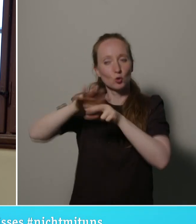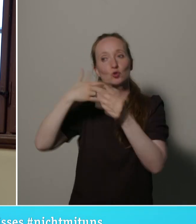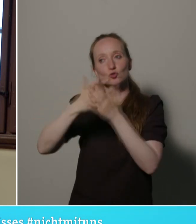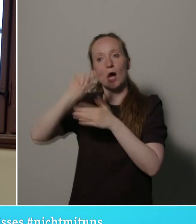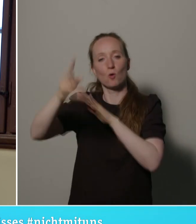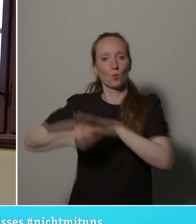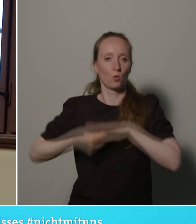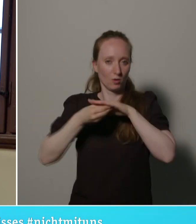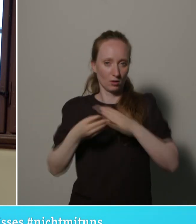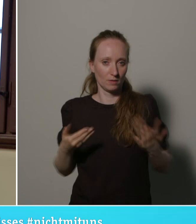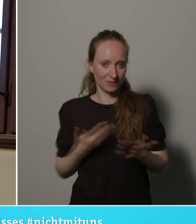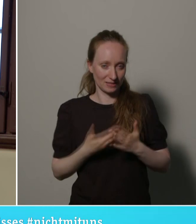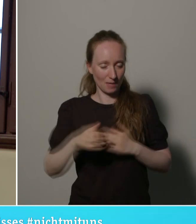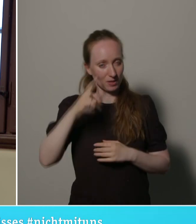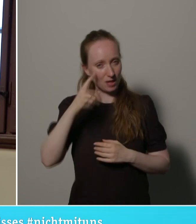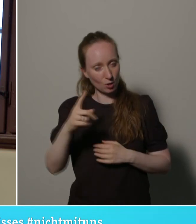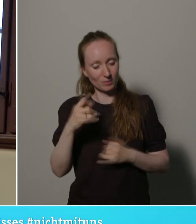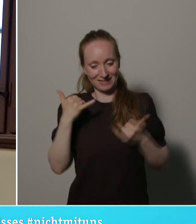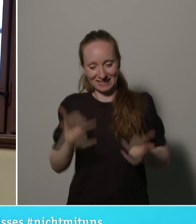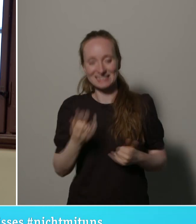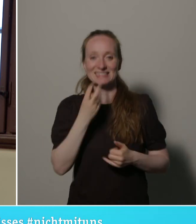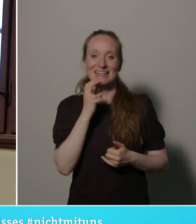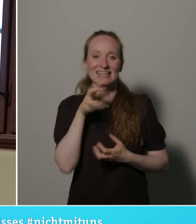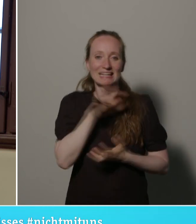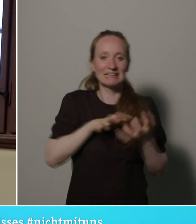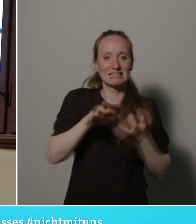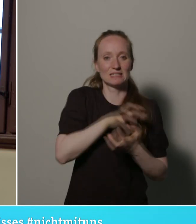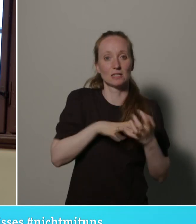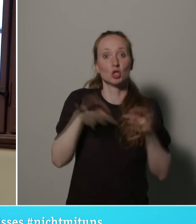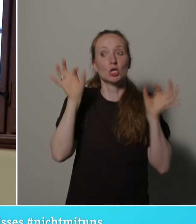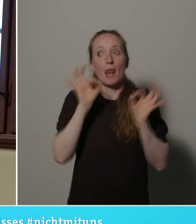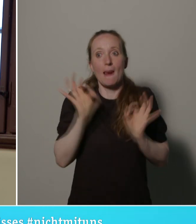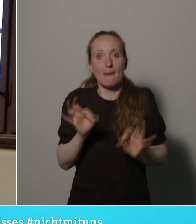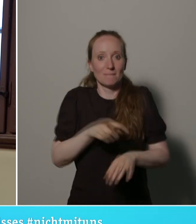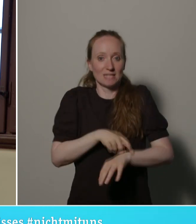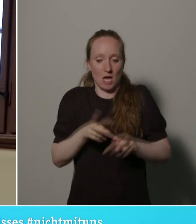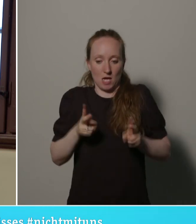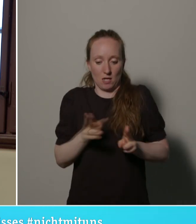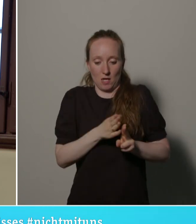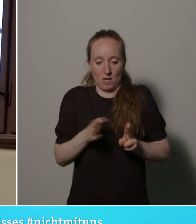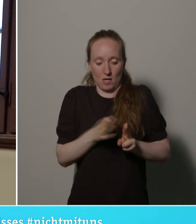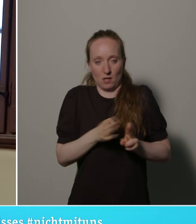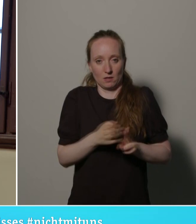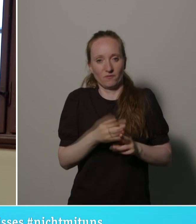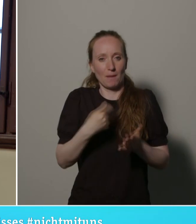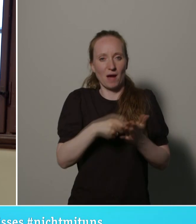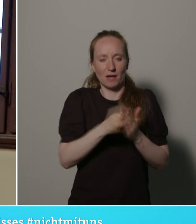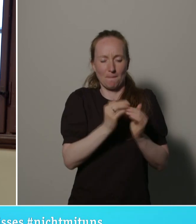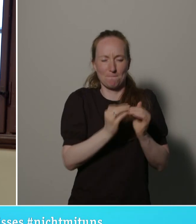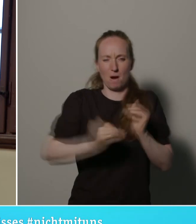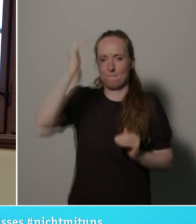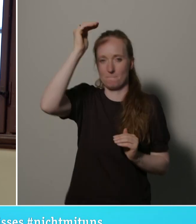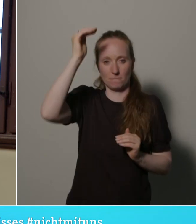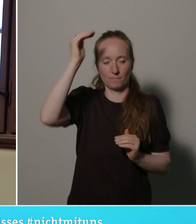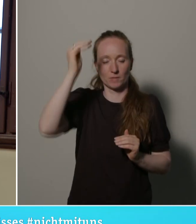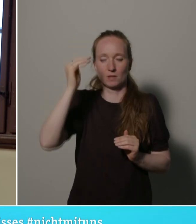denke wohl, dass wir durch die Akutphase dieser Energiekrise mit wirklich explodierenden Preisen doch